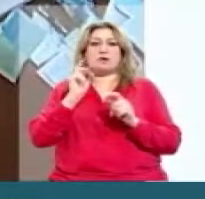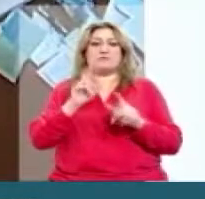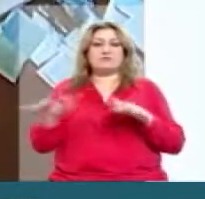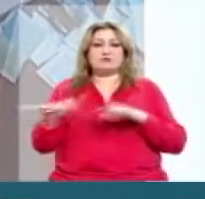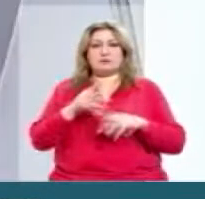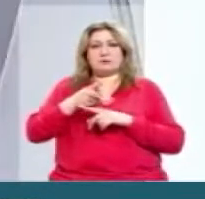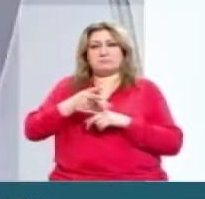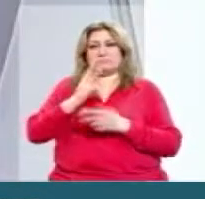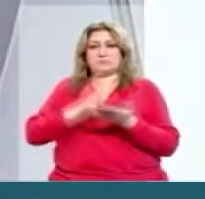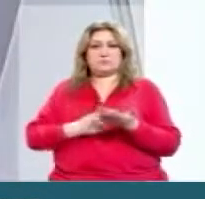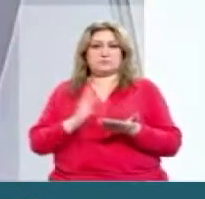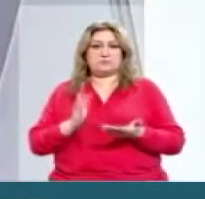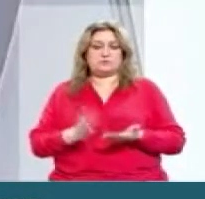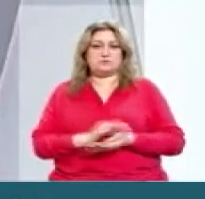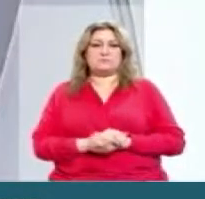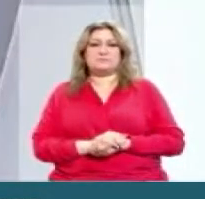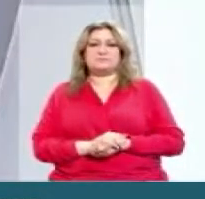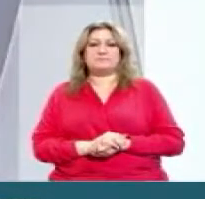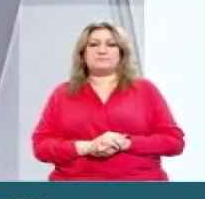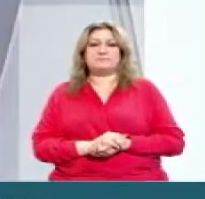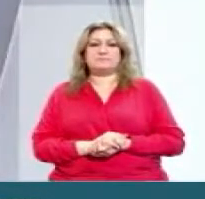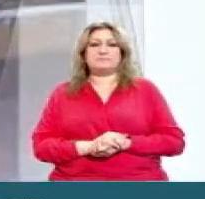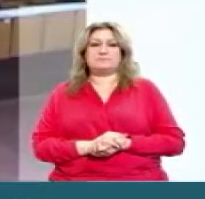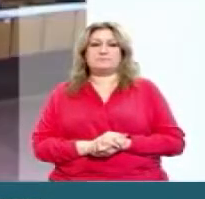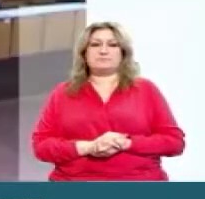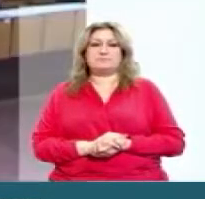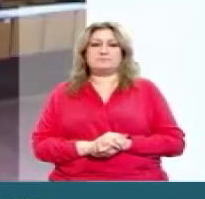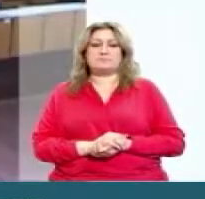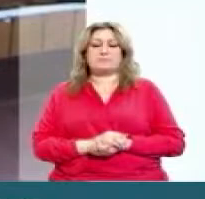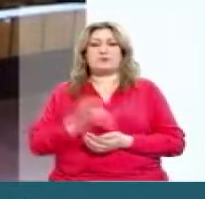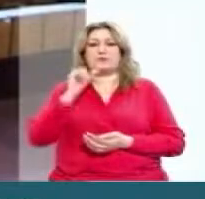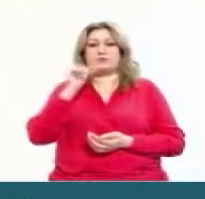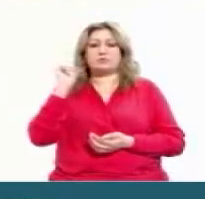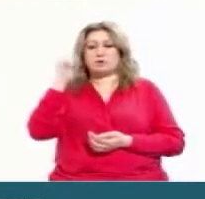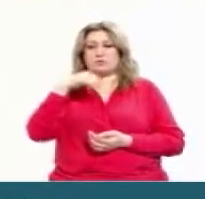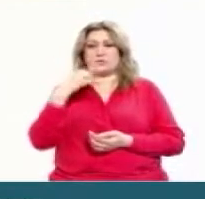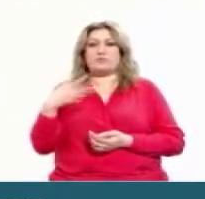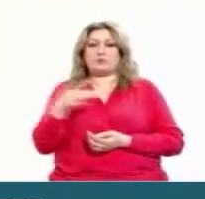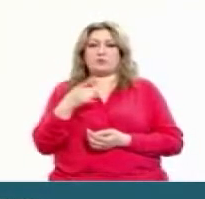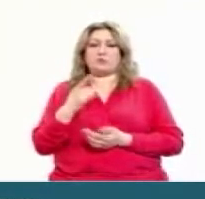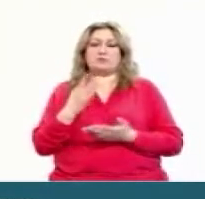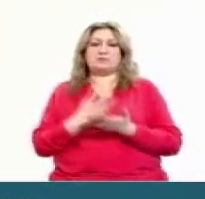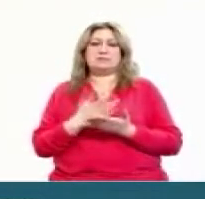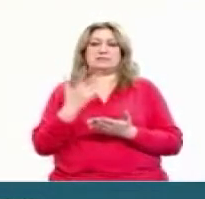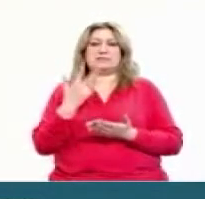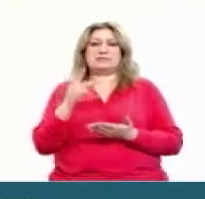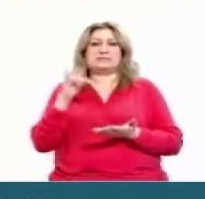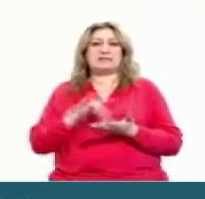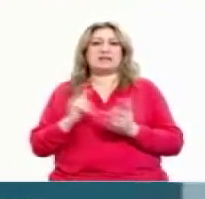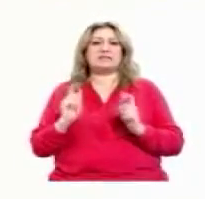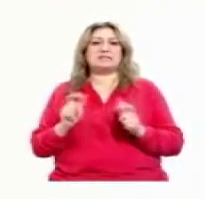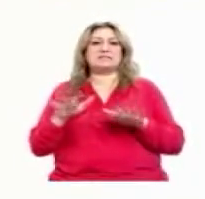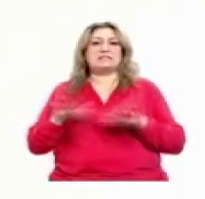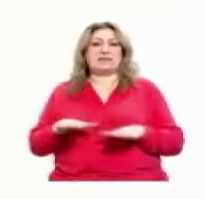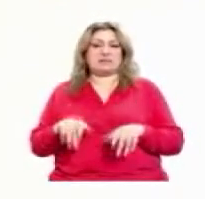өткізіледі. Сондай-ақ, биылдан бастап тест тапсырушыларға калькуляторды тұрақты түрде пайдалануға рұқсат бар. Наурыз айында болған ұлттық бірыңғай